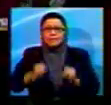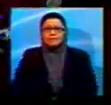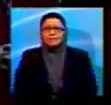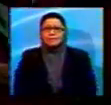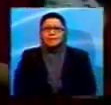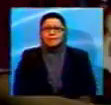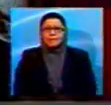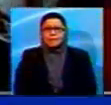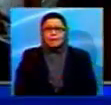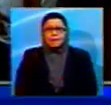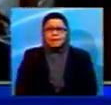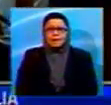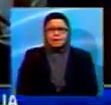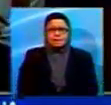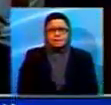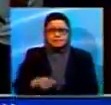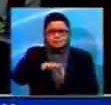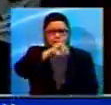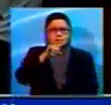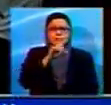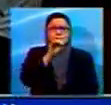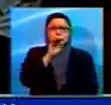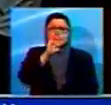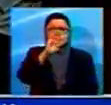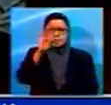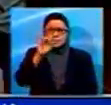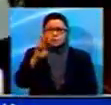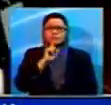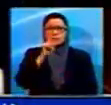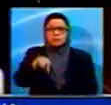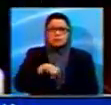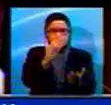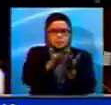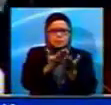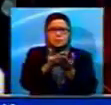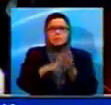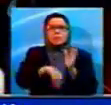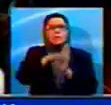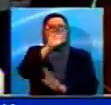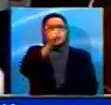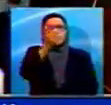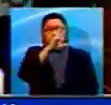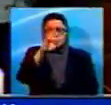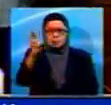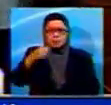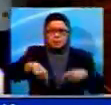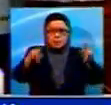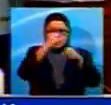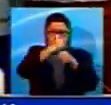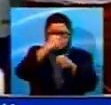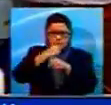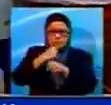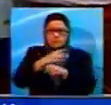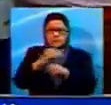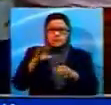Insan dibnu J fair misalnya menawarkan lebih 10000 peluang jawatan kerjaya dengan disertai lebih